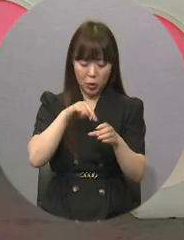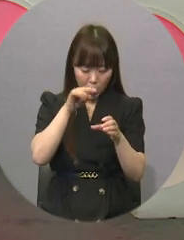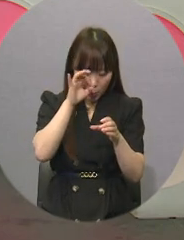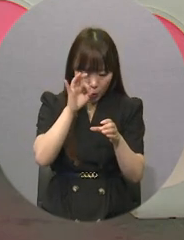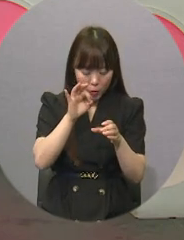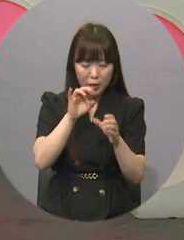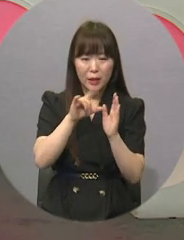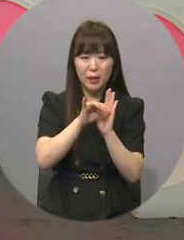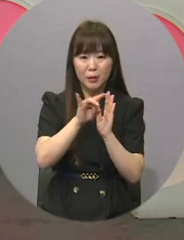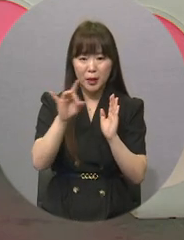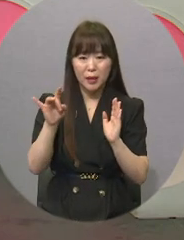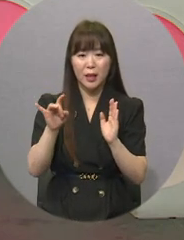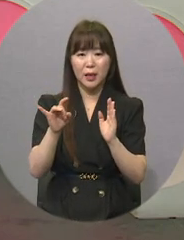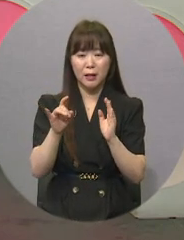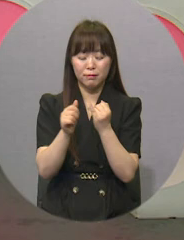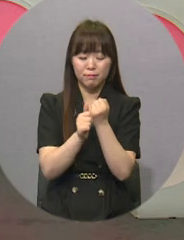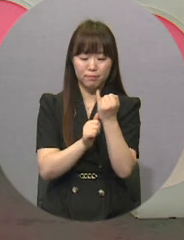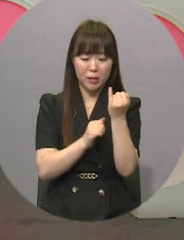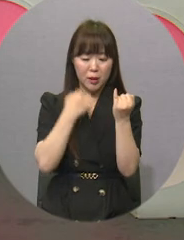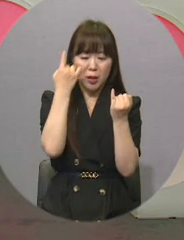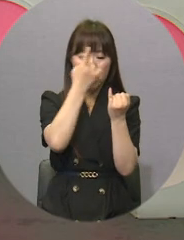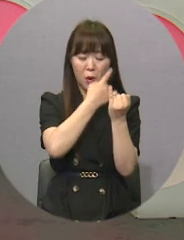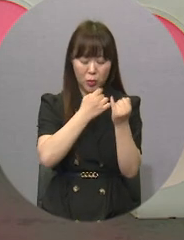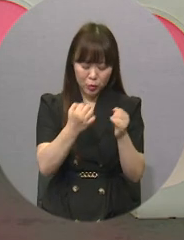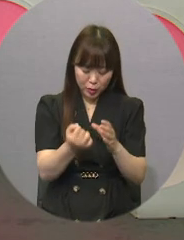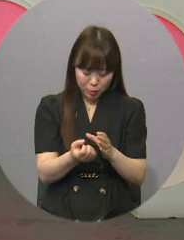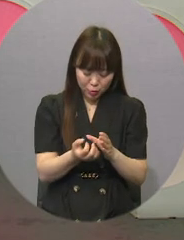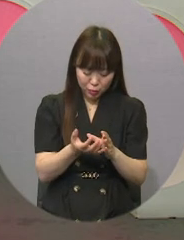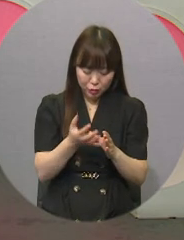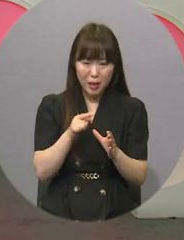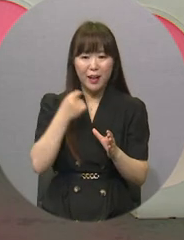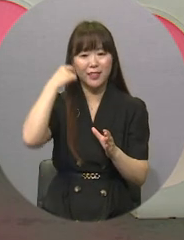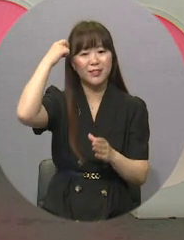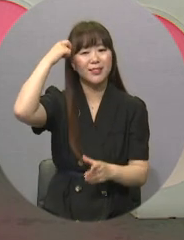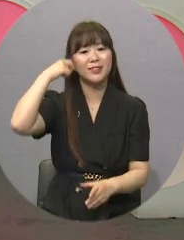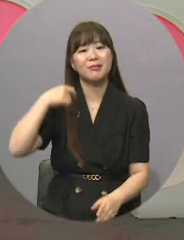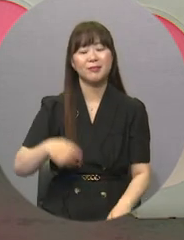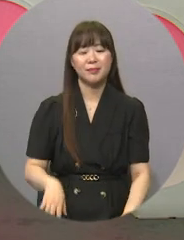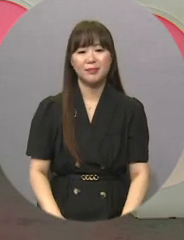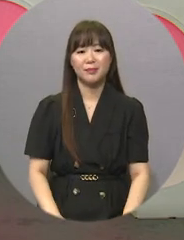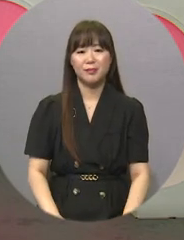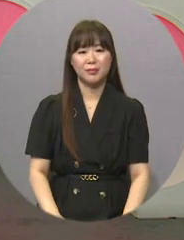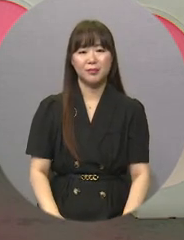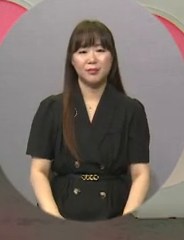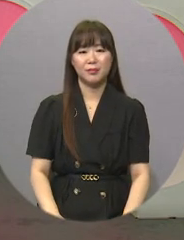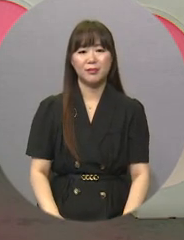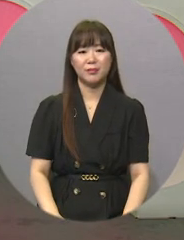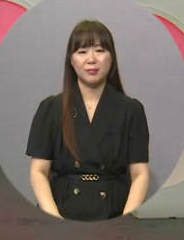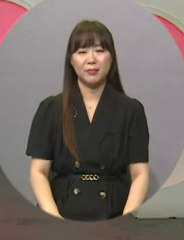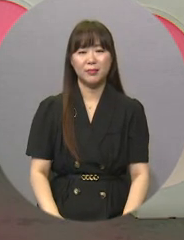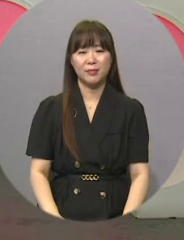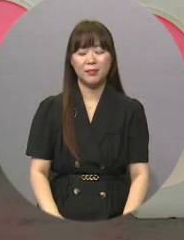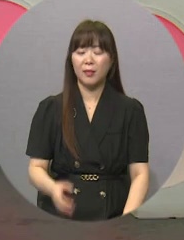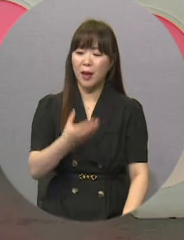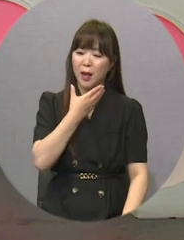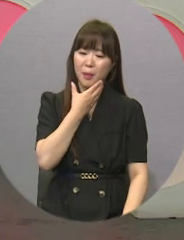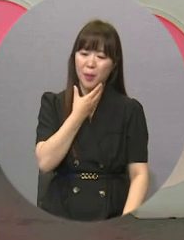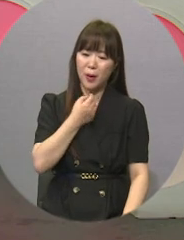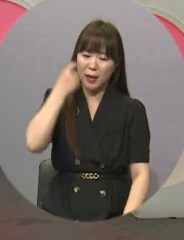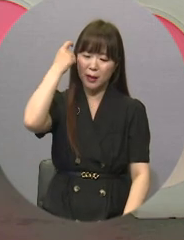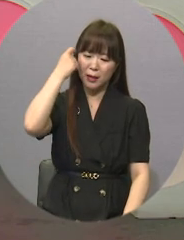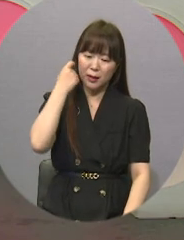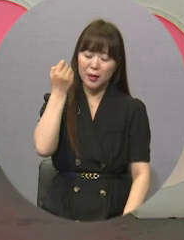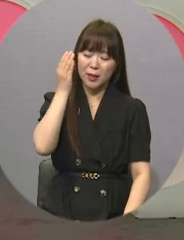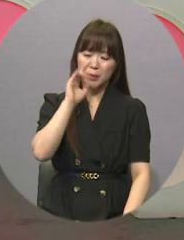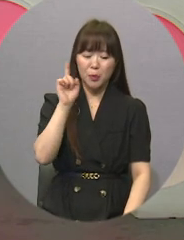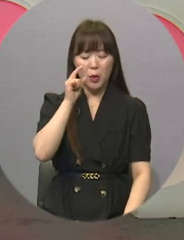쌍화차의 그 아내분 얼굴이 뜰 것 같아요. 생각날 그러니까요. 것 같아요. 그러니까요. 아우, 행복해 보이면서도 뭔가 좀